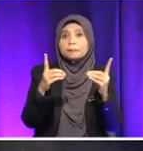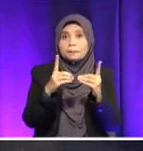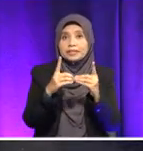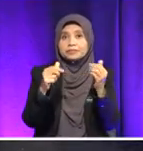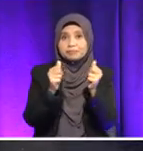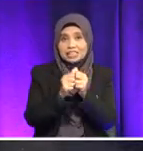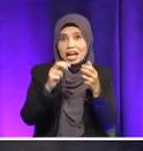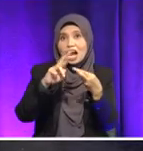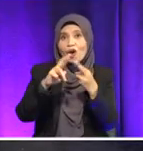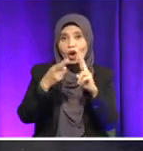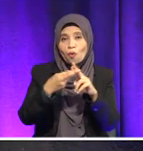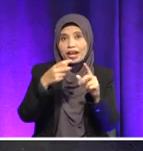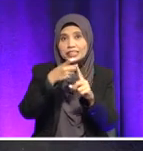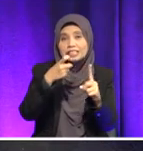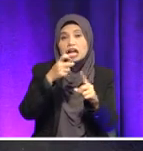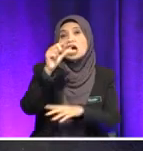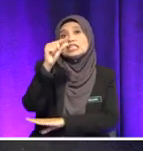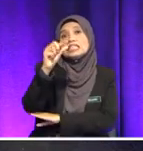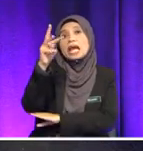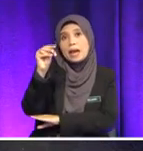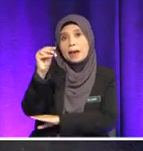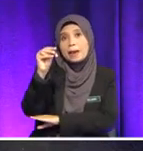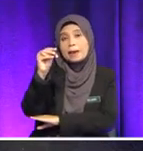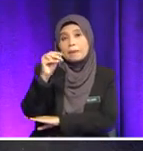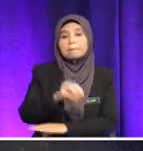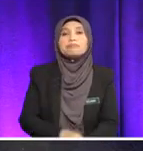juga dari sekolah menengah agama hai